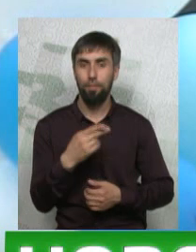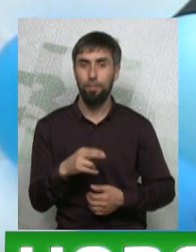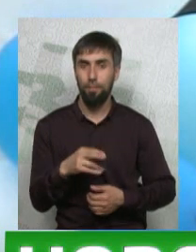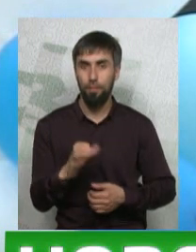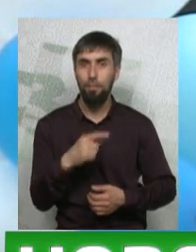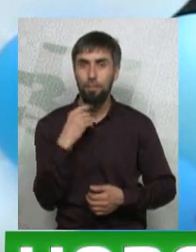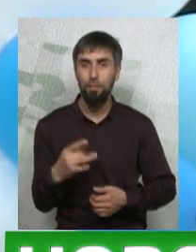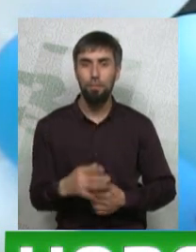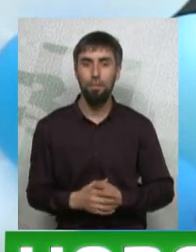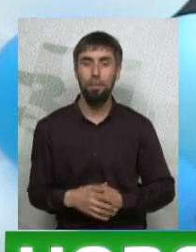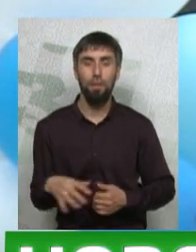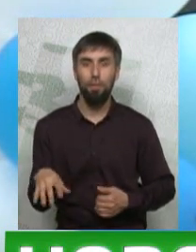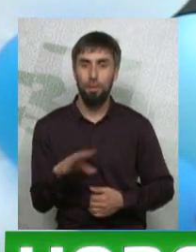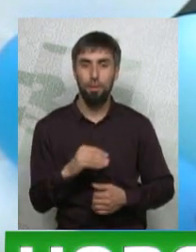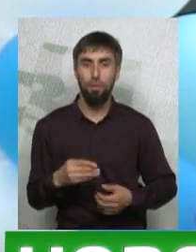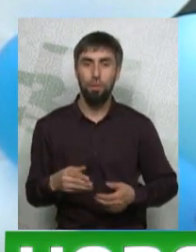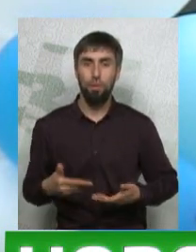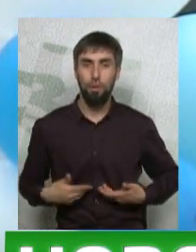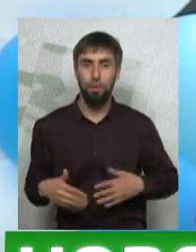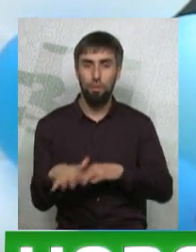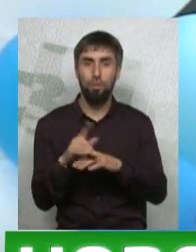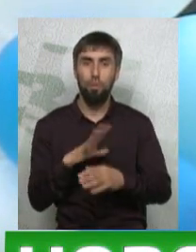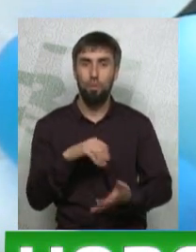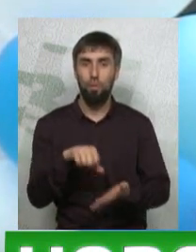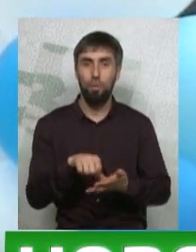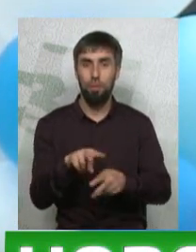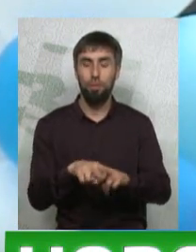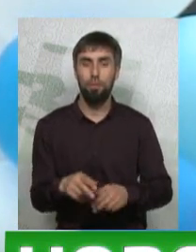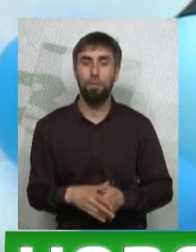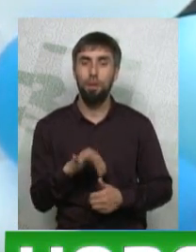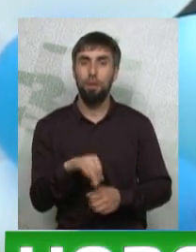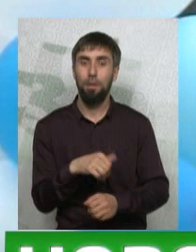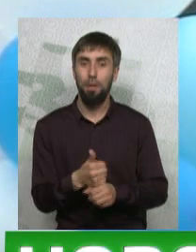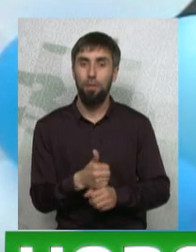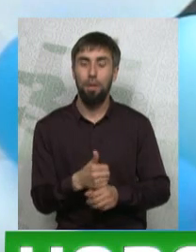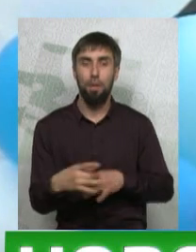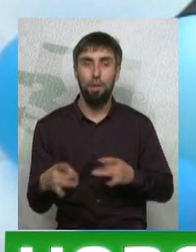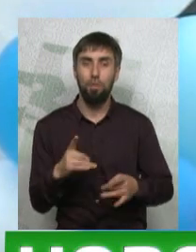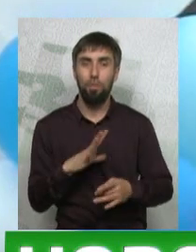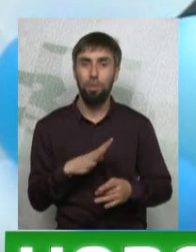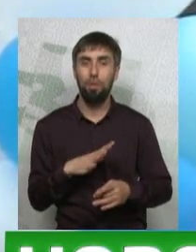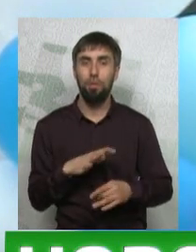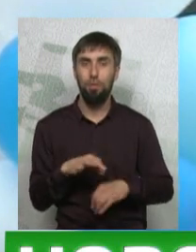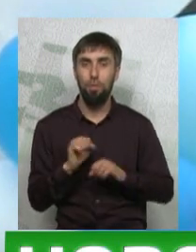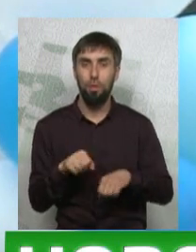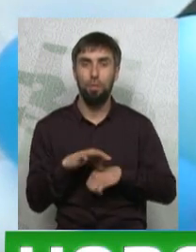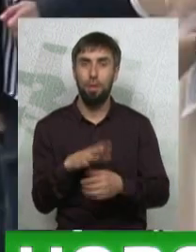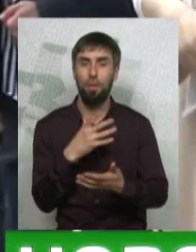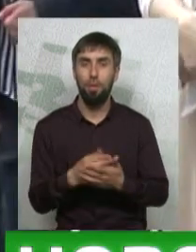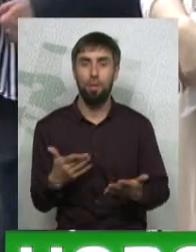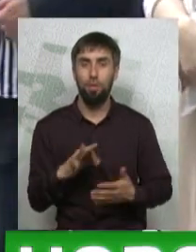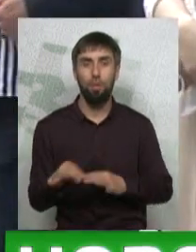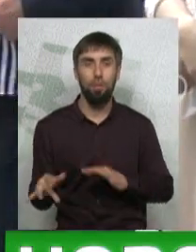республикой, всеми жителями, чтобы участвовали здесь. И главы района, чтобы могли провести свои